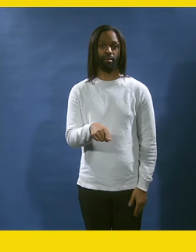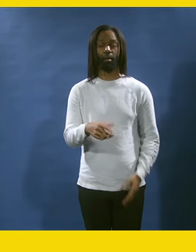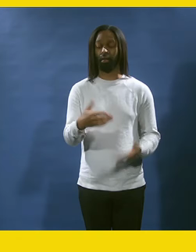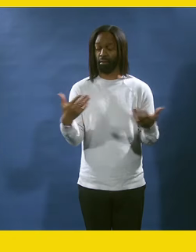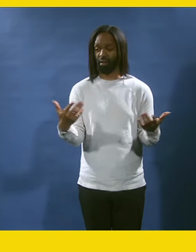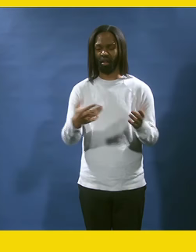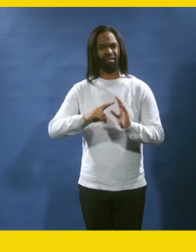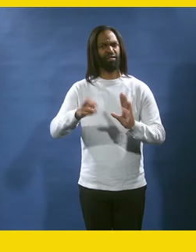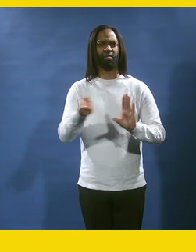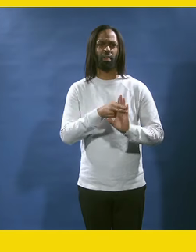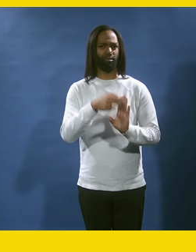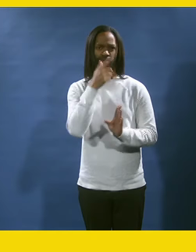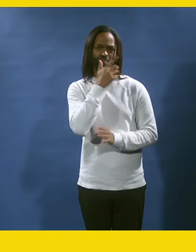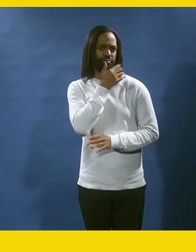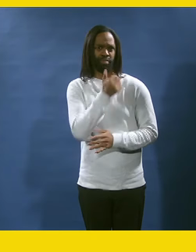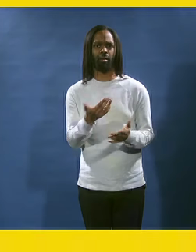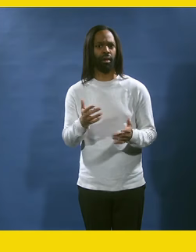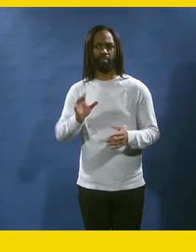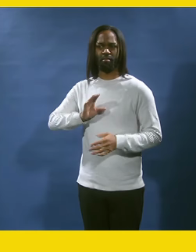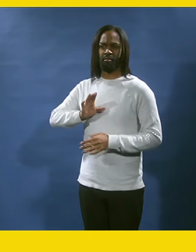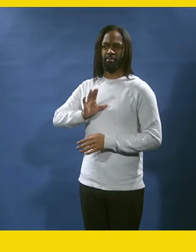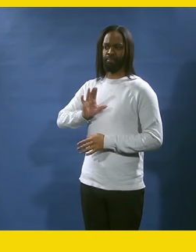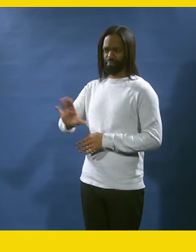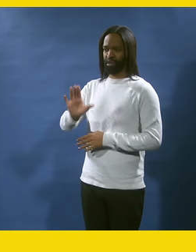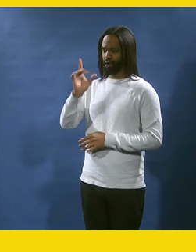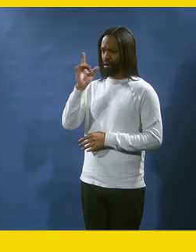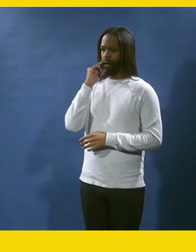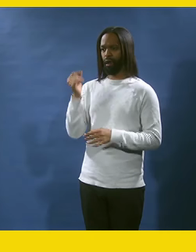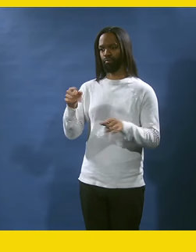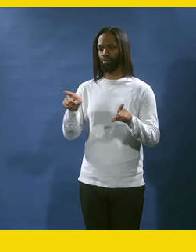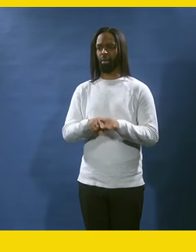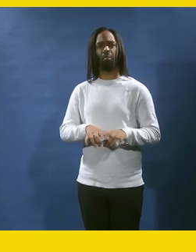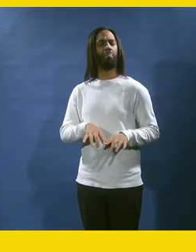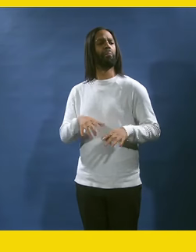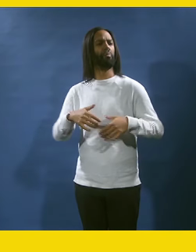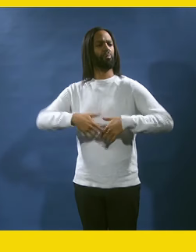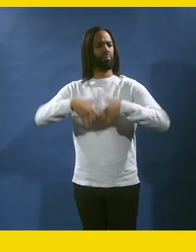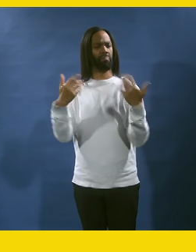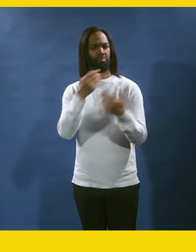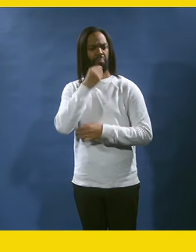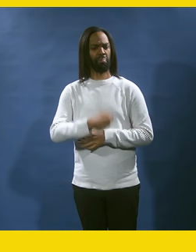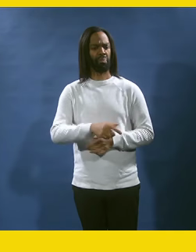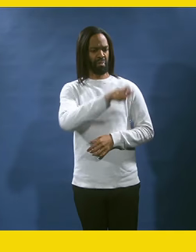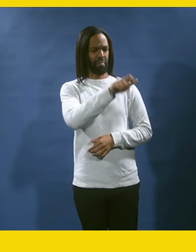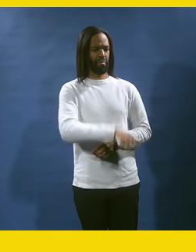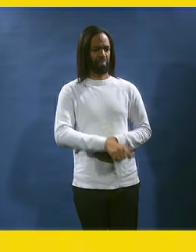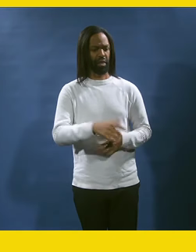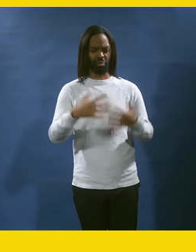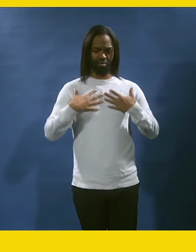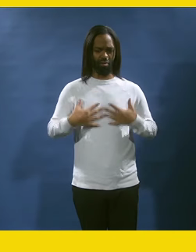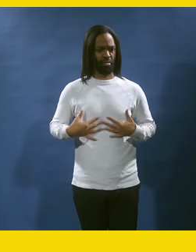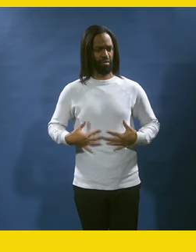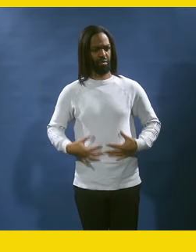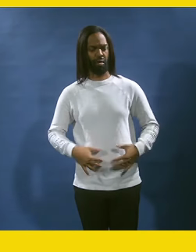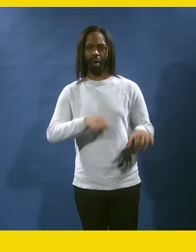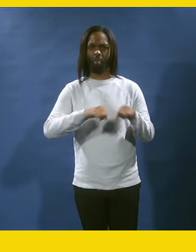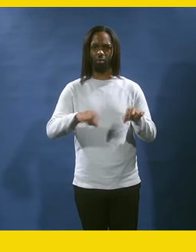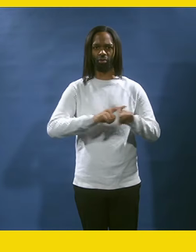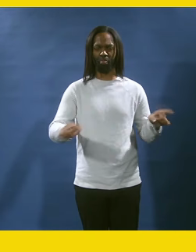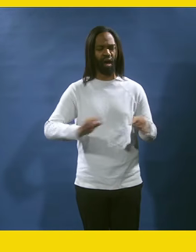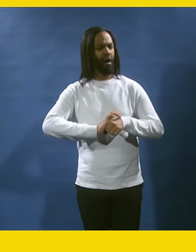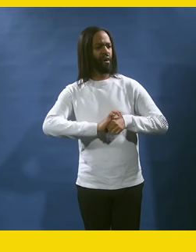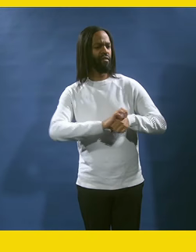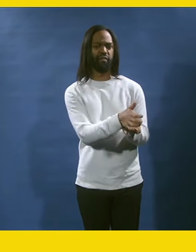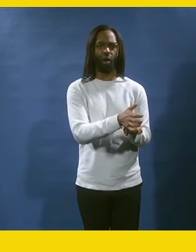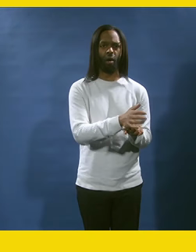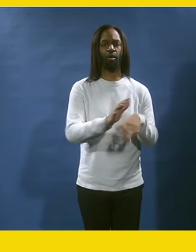L'insupportable norme de l'impunité masculine, de pouvoir abuser d'un corps inerte, de le violer et de rentrer